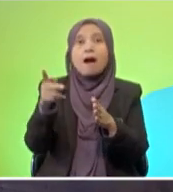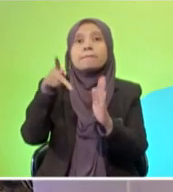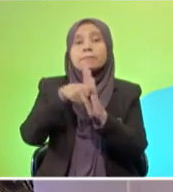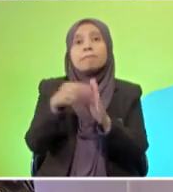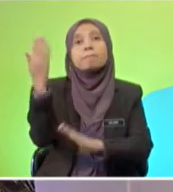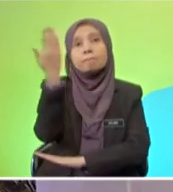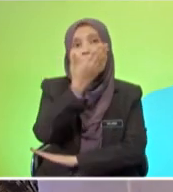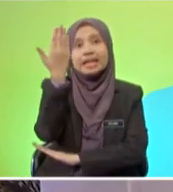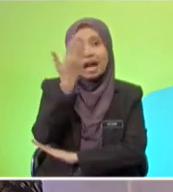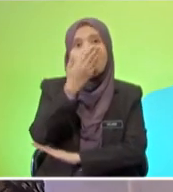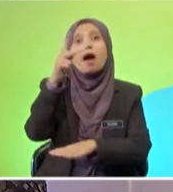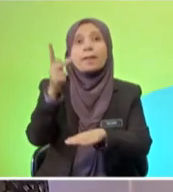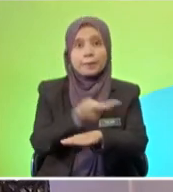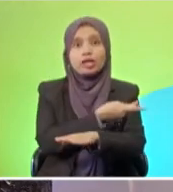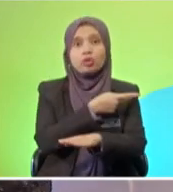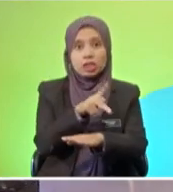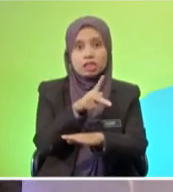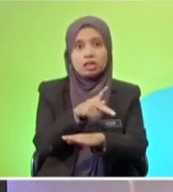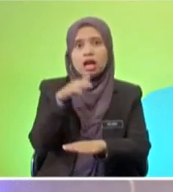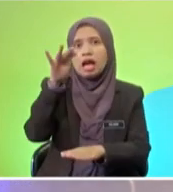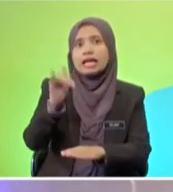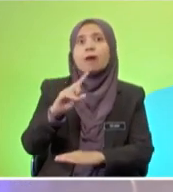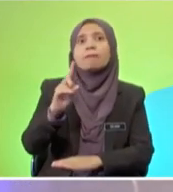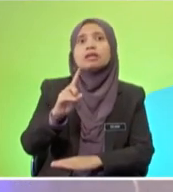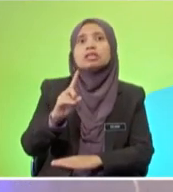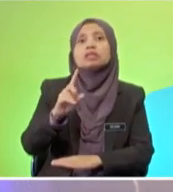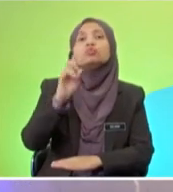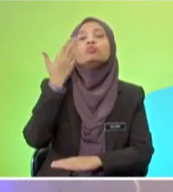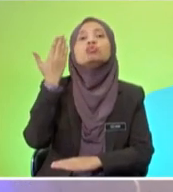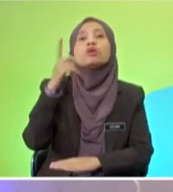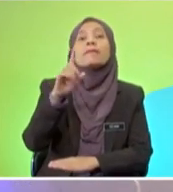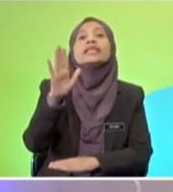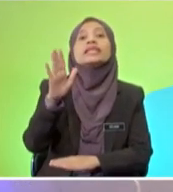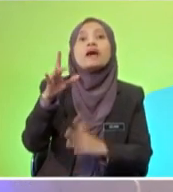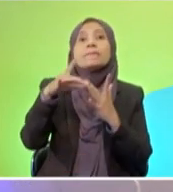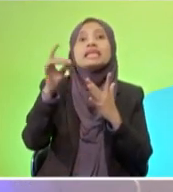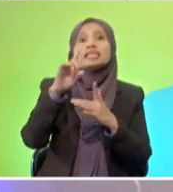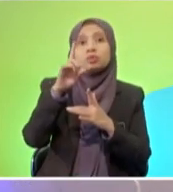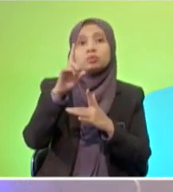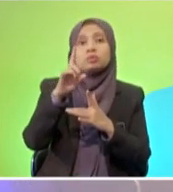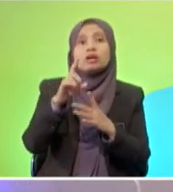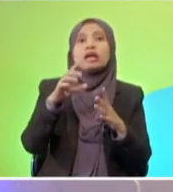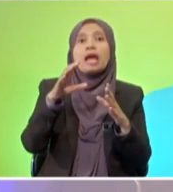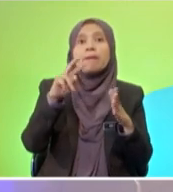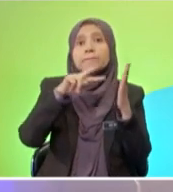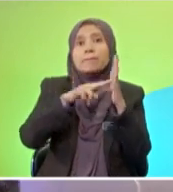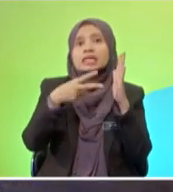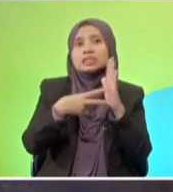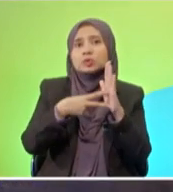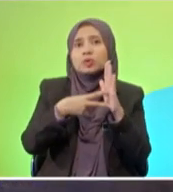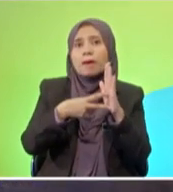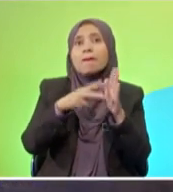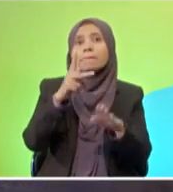aja sebentar tadi yang manakah terlebih dahulu kita perlu hasilkan masuk pantun atau pembayaran pantun